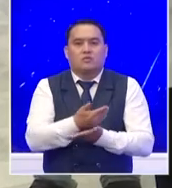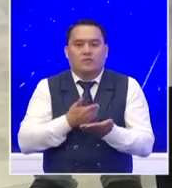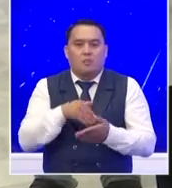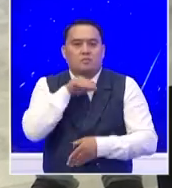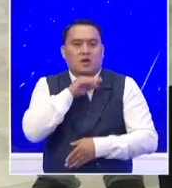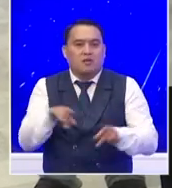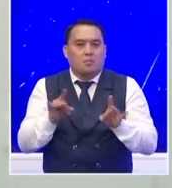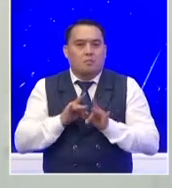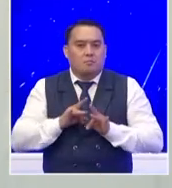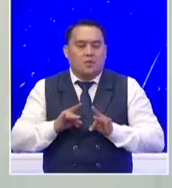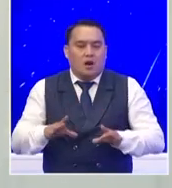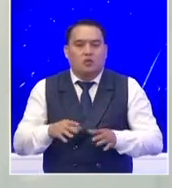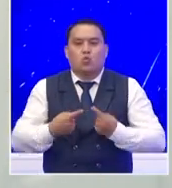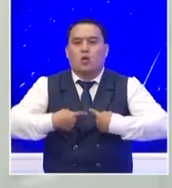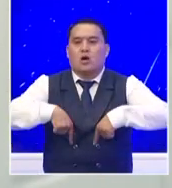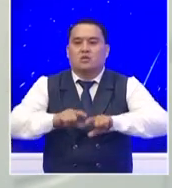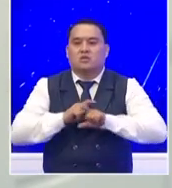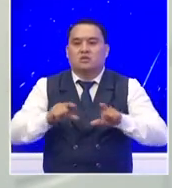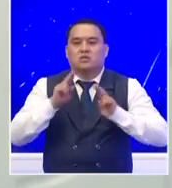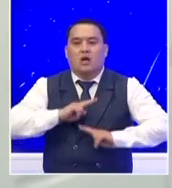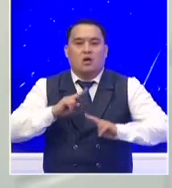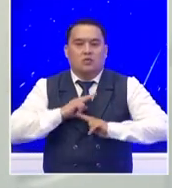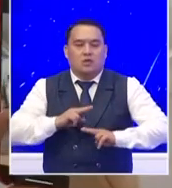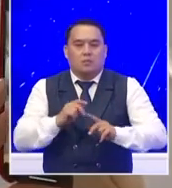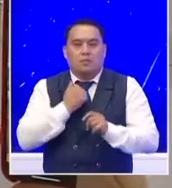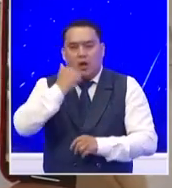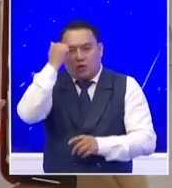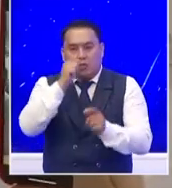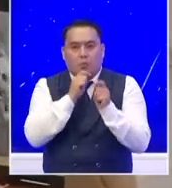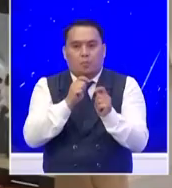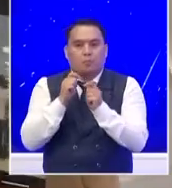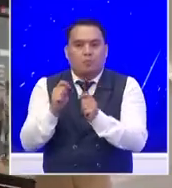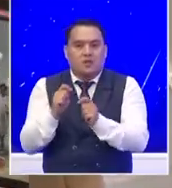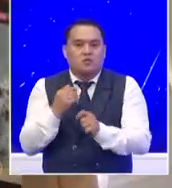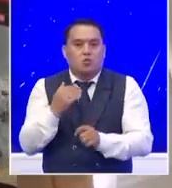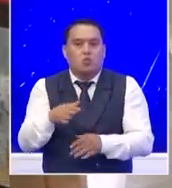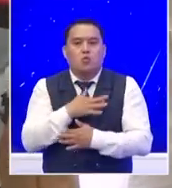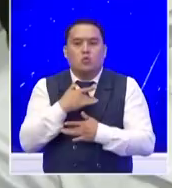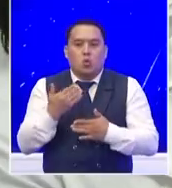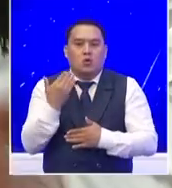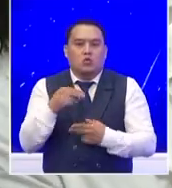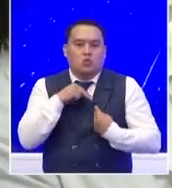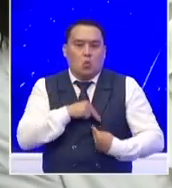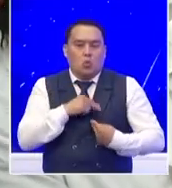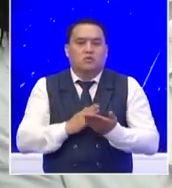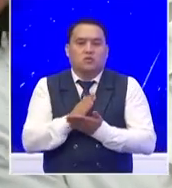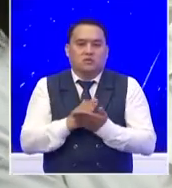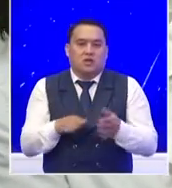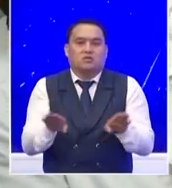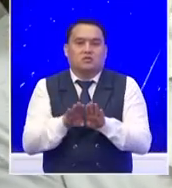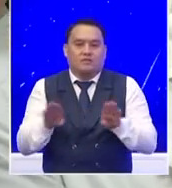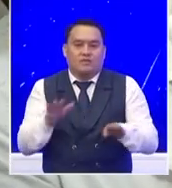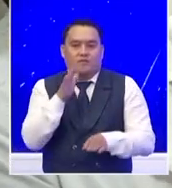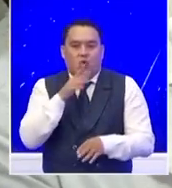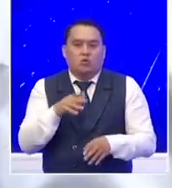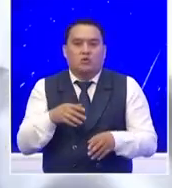профессионального праздника и юбилея учреждения сотрудники отмечены благодарственными письмами. У многих из них трудовой стаж совпадает с